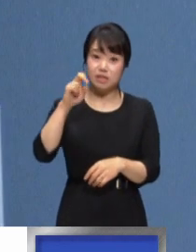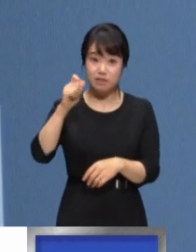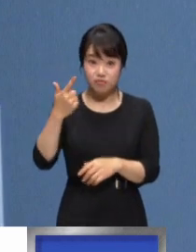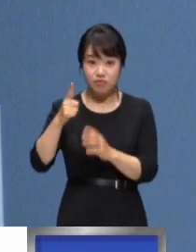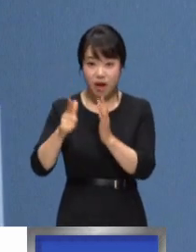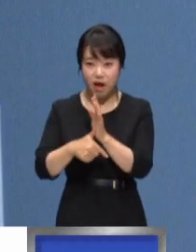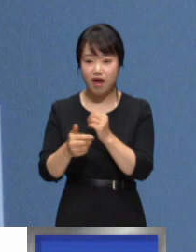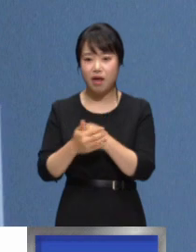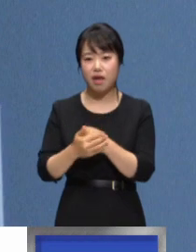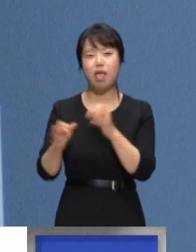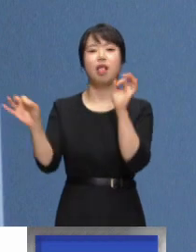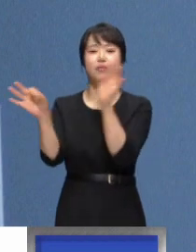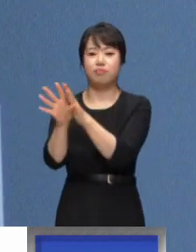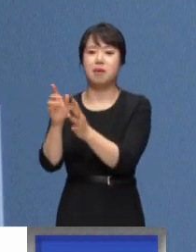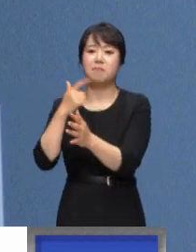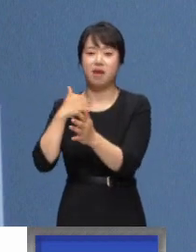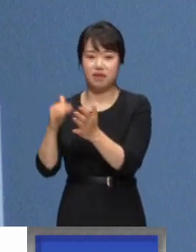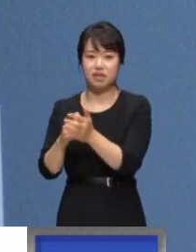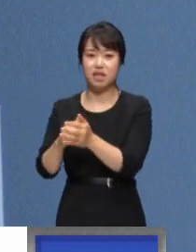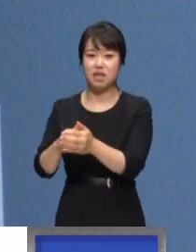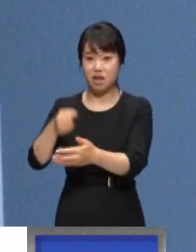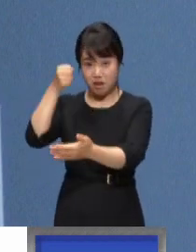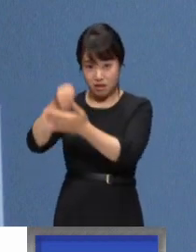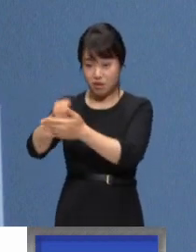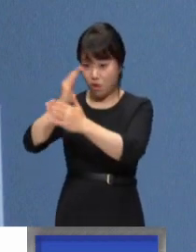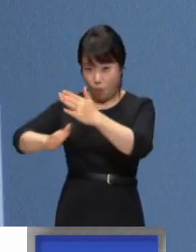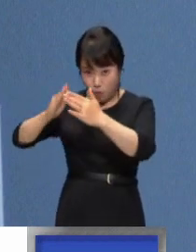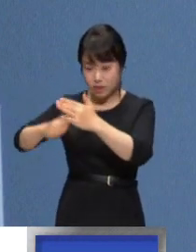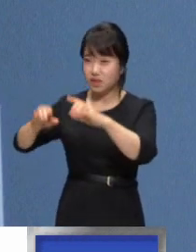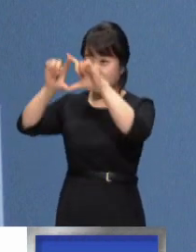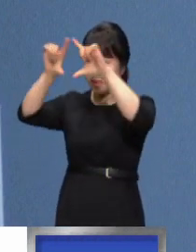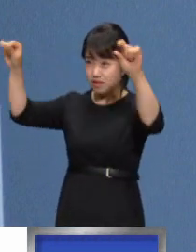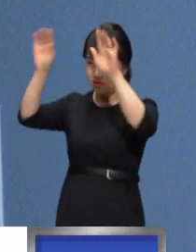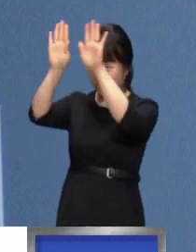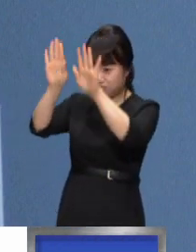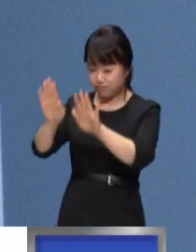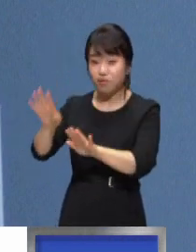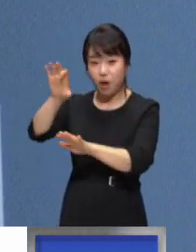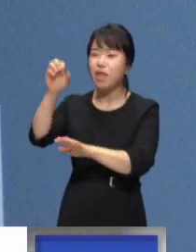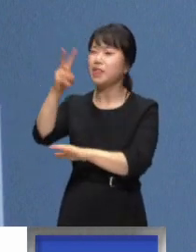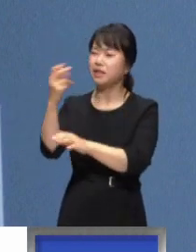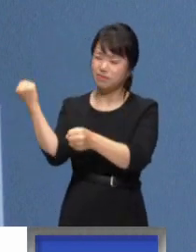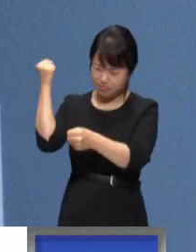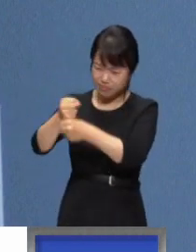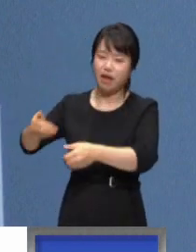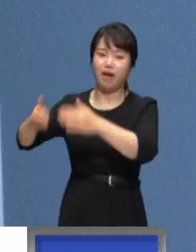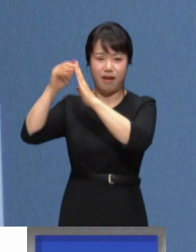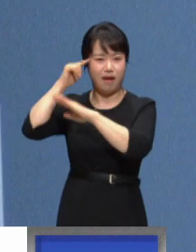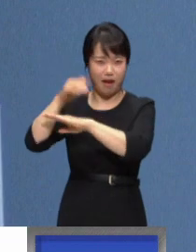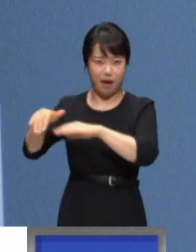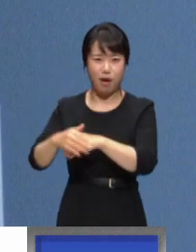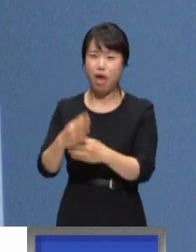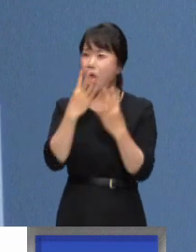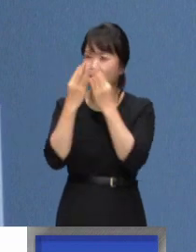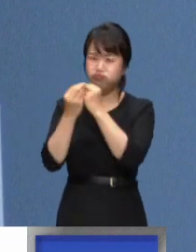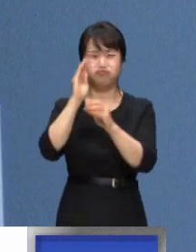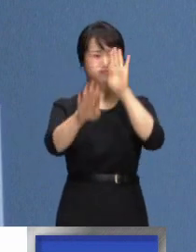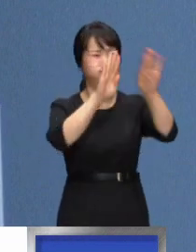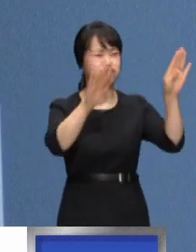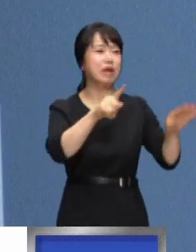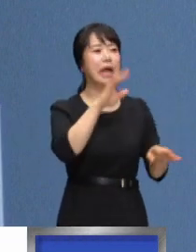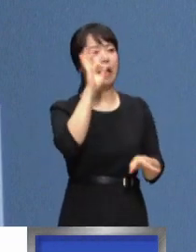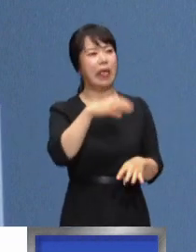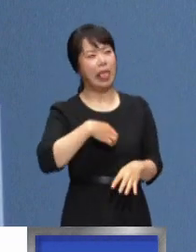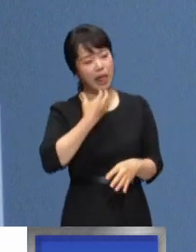2016년 없앴던 지정 게시대를 다시 설치하기로 했습니다. 정당 현수막이 난립하면서 구정 홍보를 위해 설치하겠다는